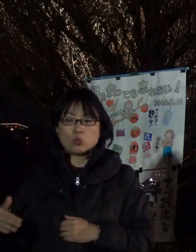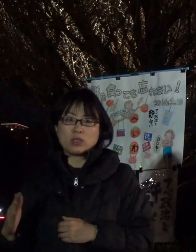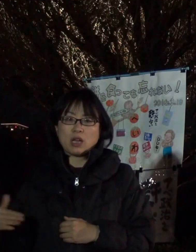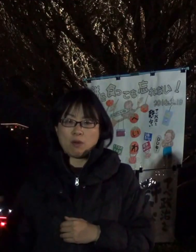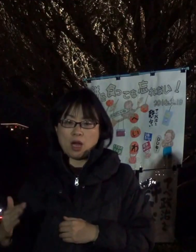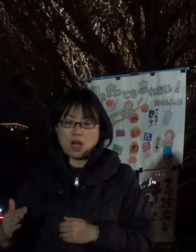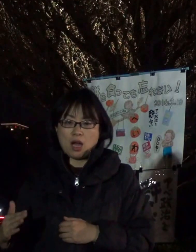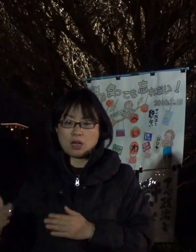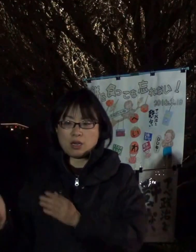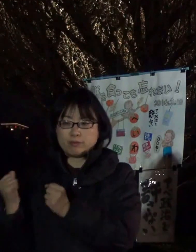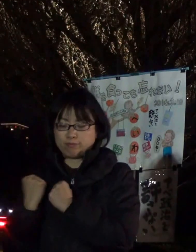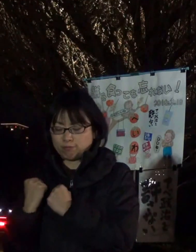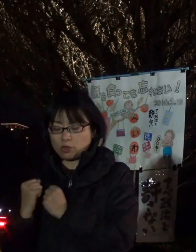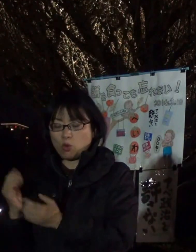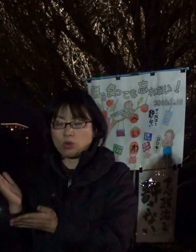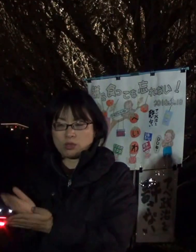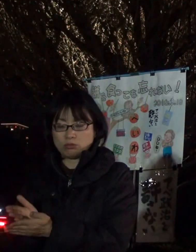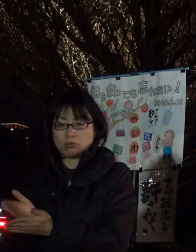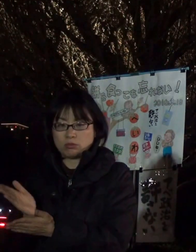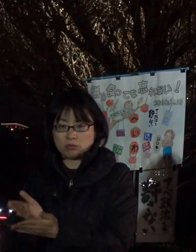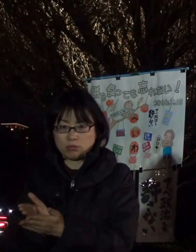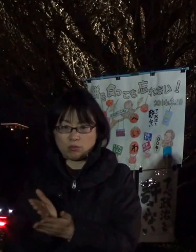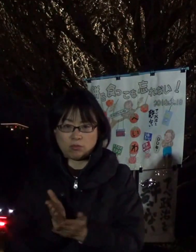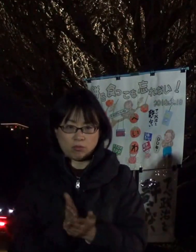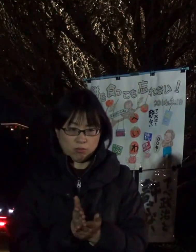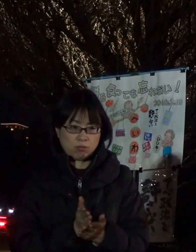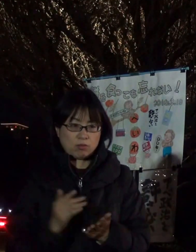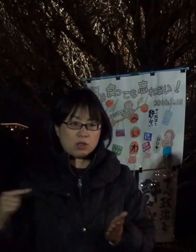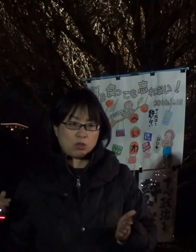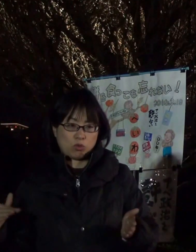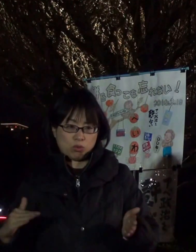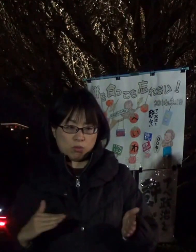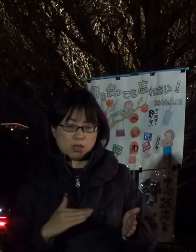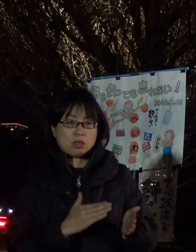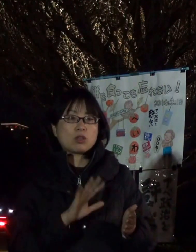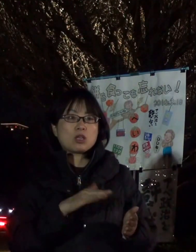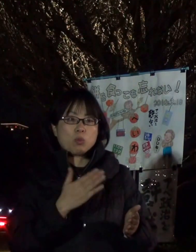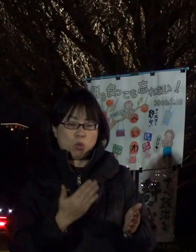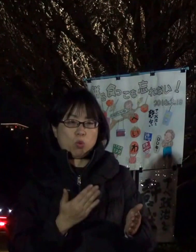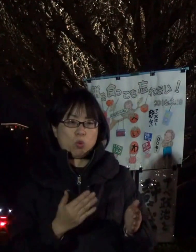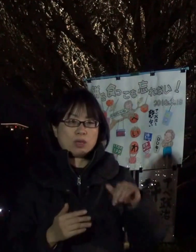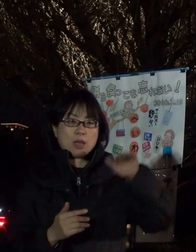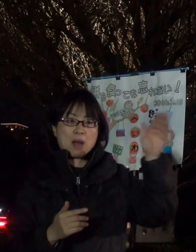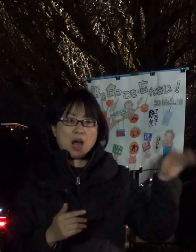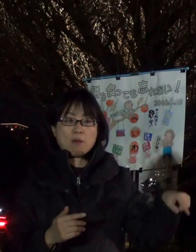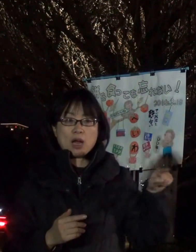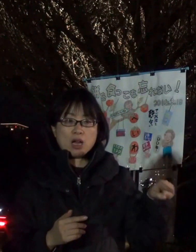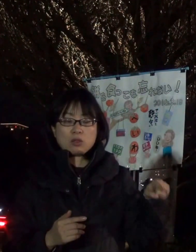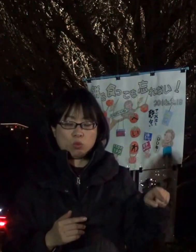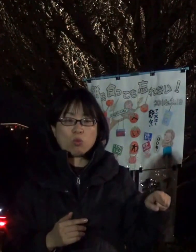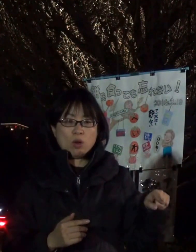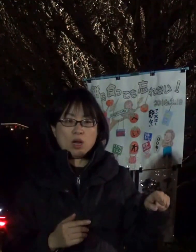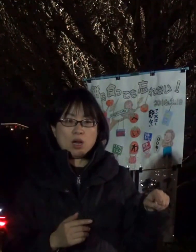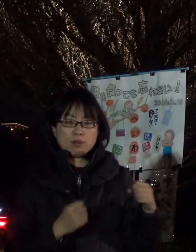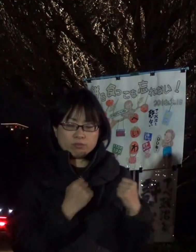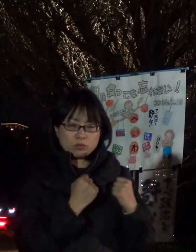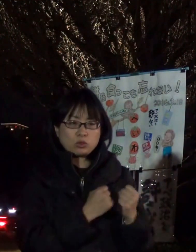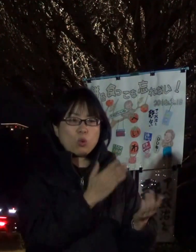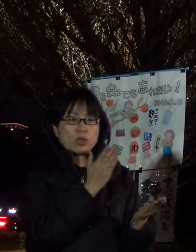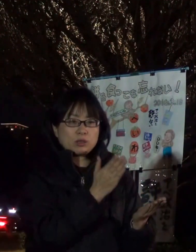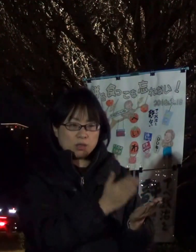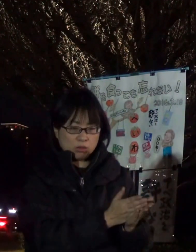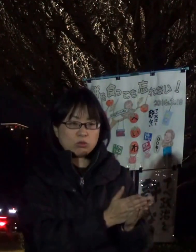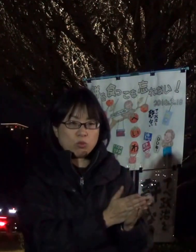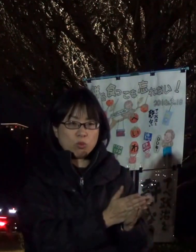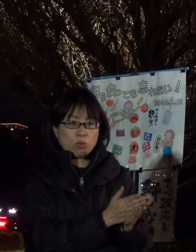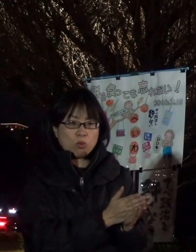ては凍結させるところと凍結させないところっていうのはあらかじめ決めておいて、まず先に凍結をさせるところを凍